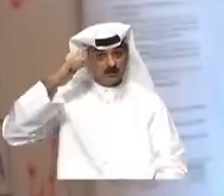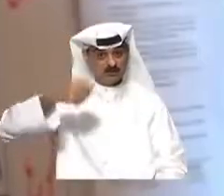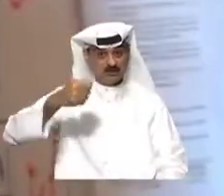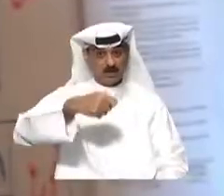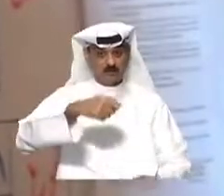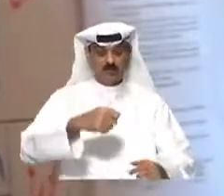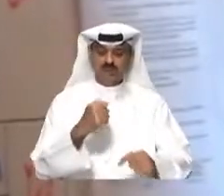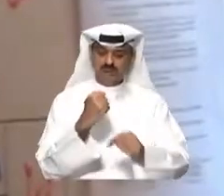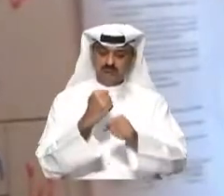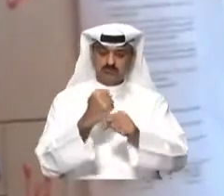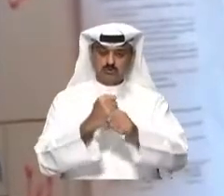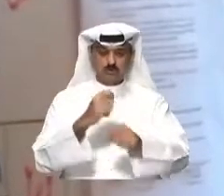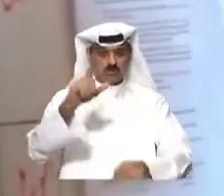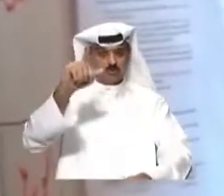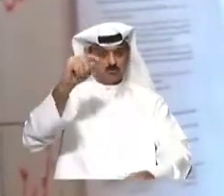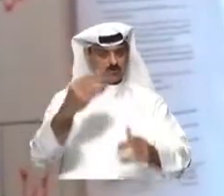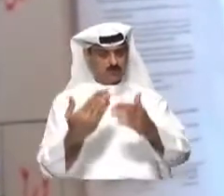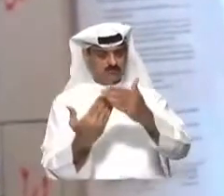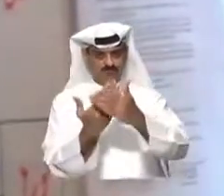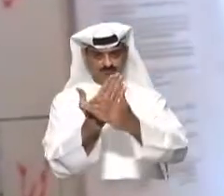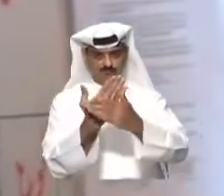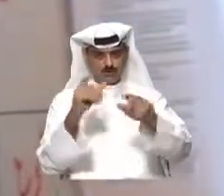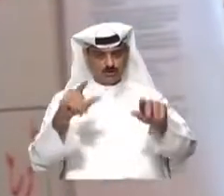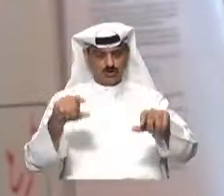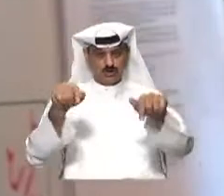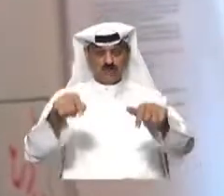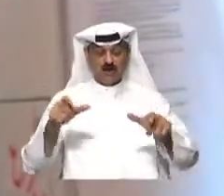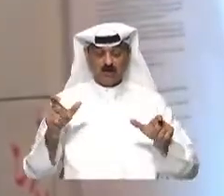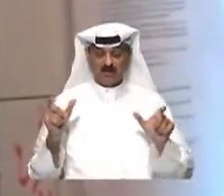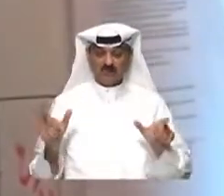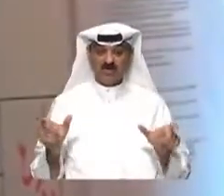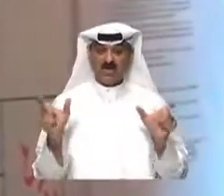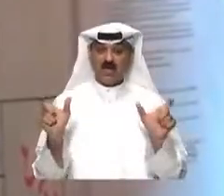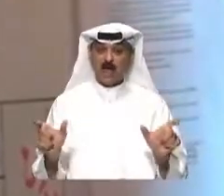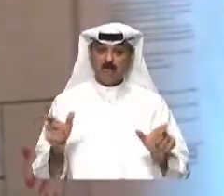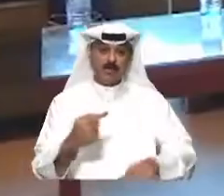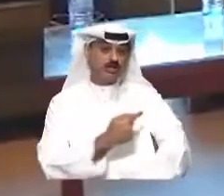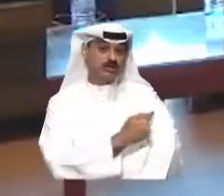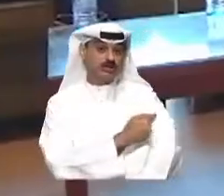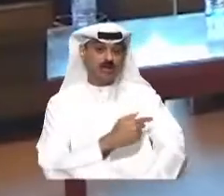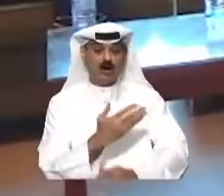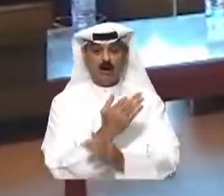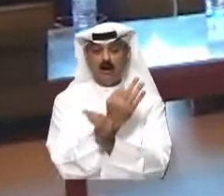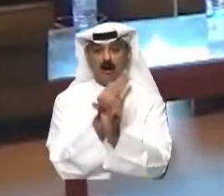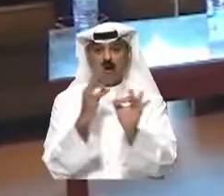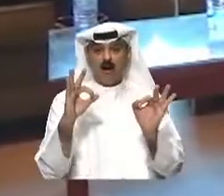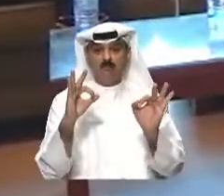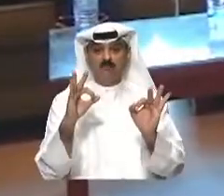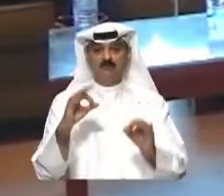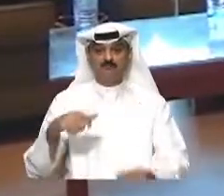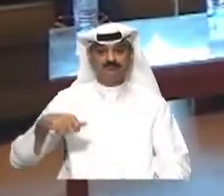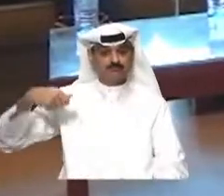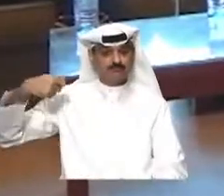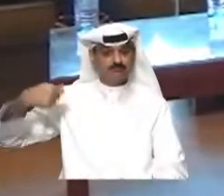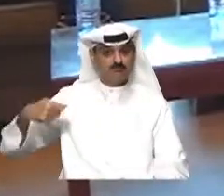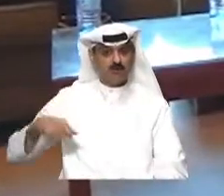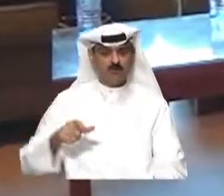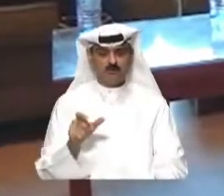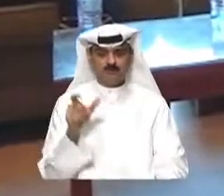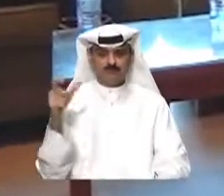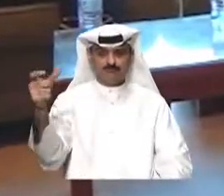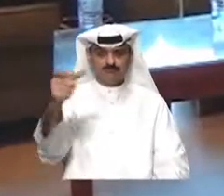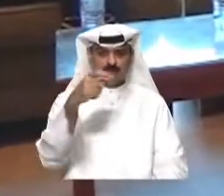فيما يقدمونه من خدمات وحرصهم على الصحة العامة. واطلع الوزيران على الاستعدادات الأمنية